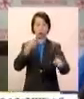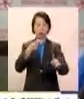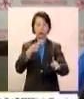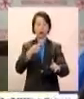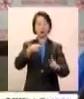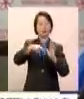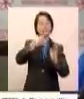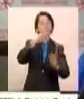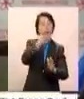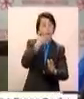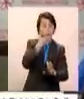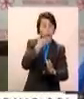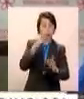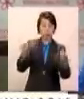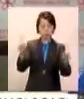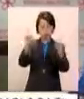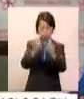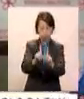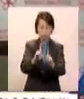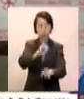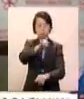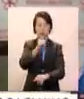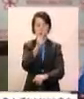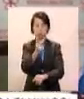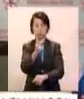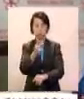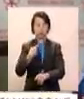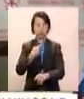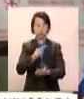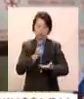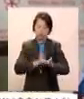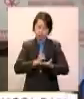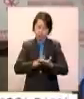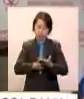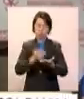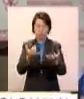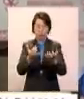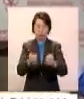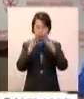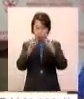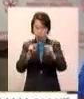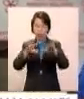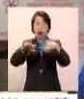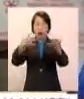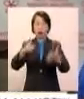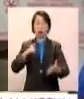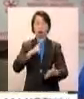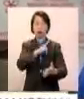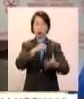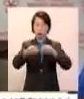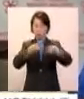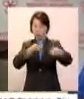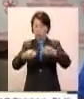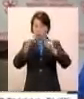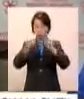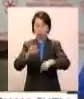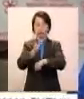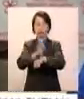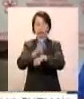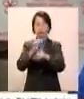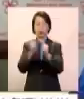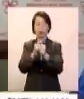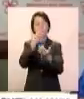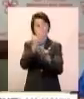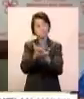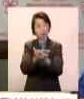Armada, di mana di dalam jawatan kuasa tersebut kita betul-betul nak melihat bagaimana lembaga disiplin tersebut boleh berfungsi dengan baik,